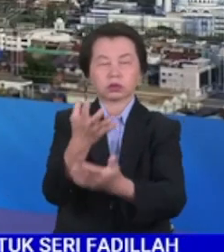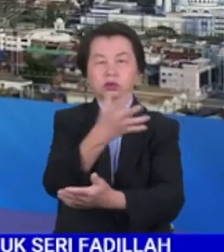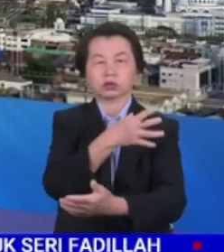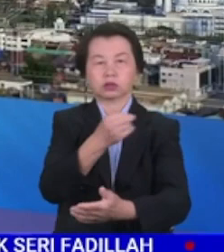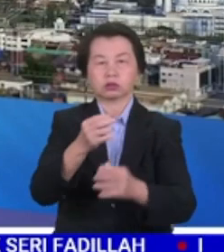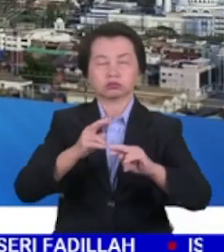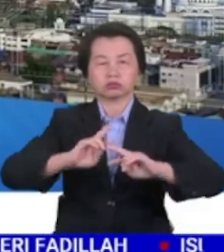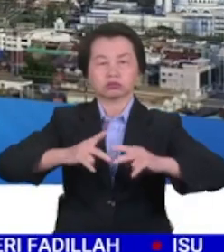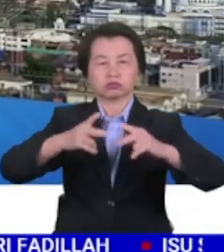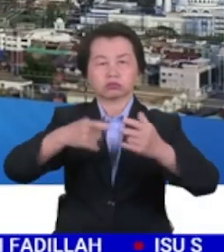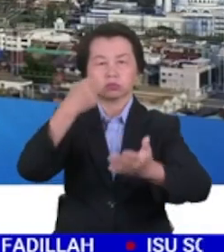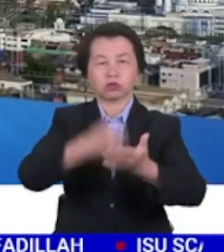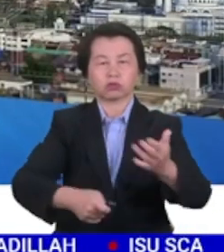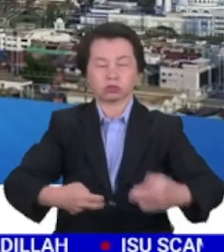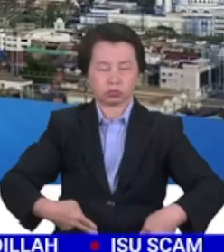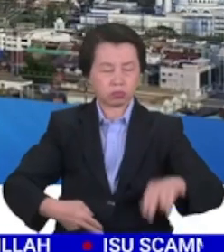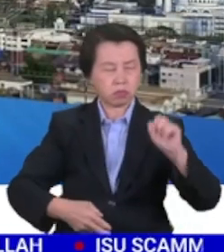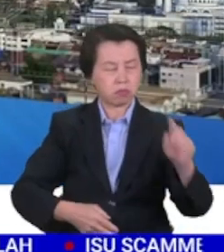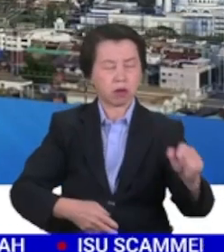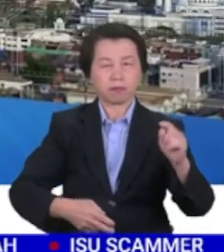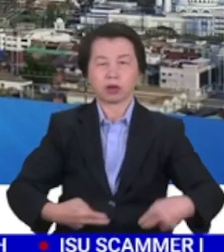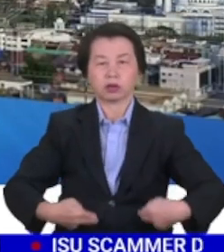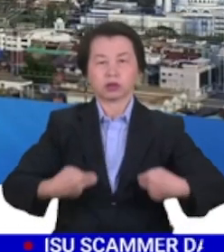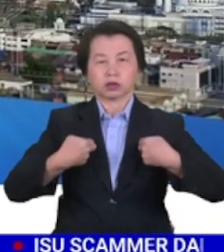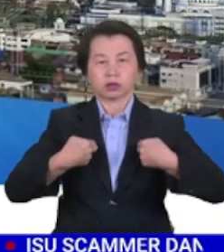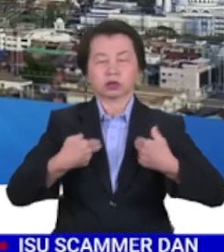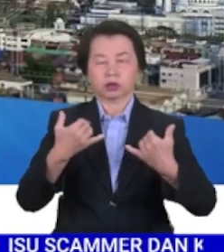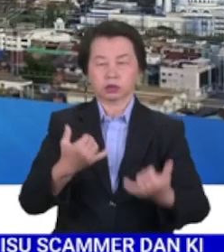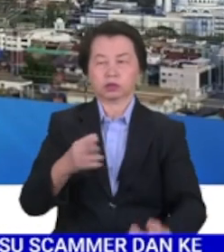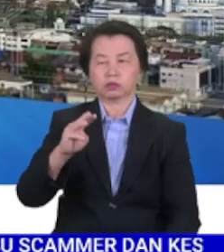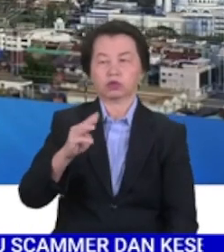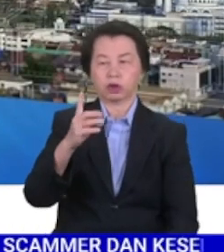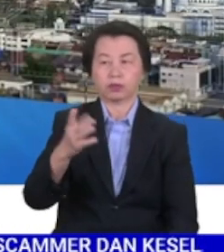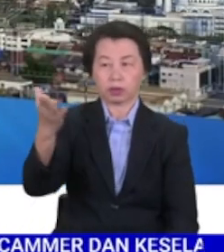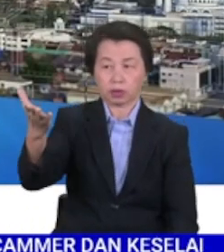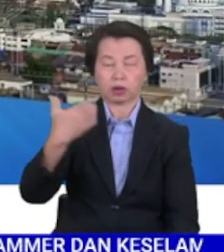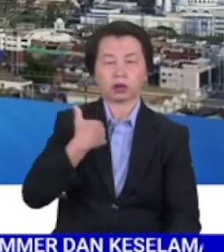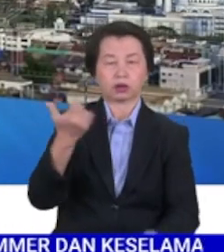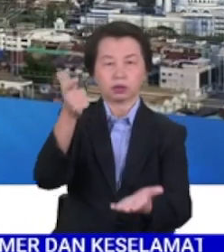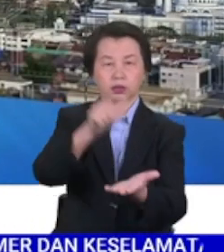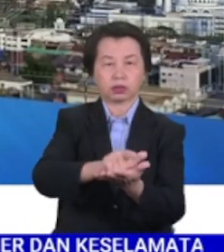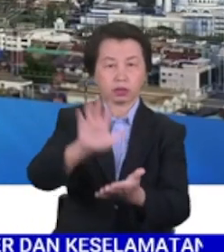serta peningkatan kos sara hidup. Muhammad Hazwan Azman ada laporannya.